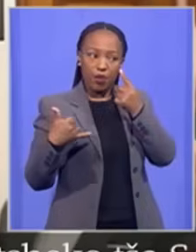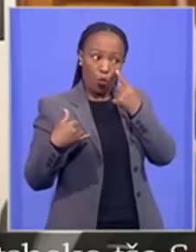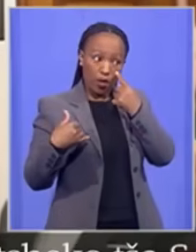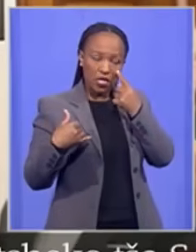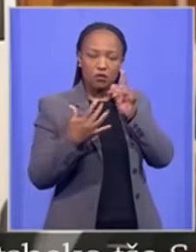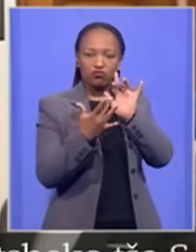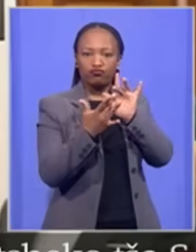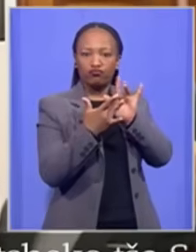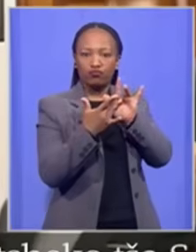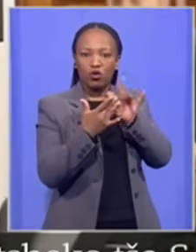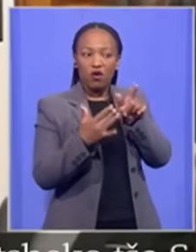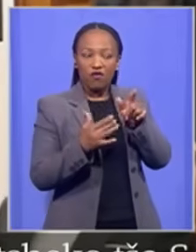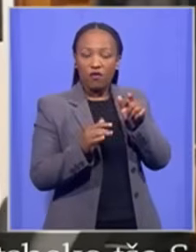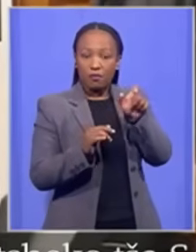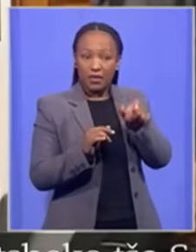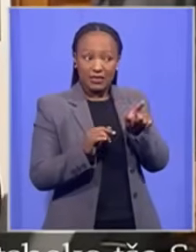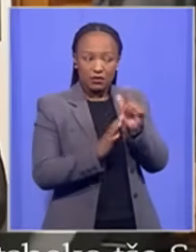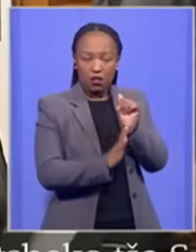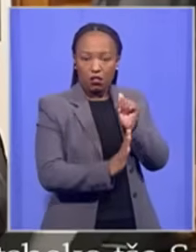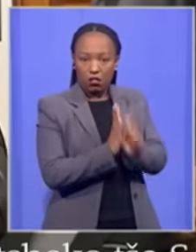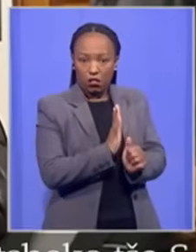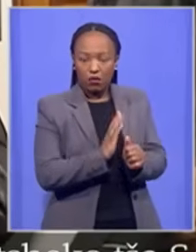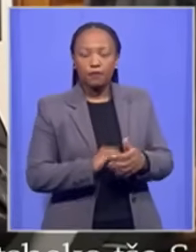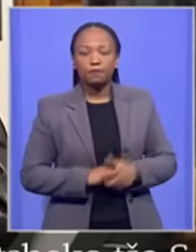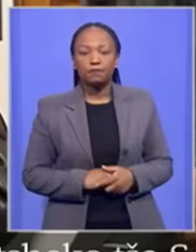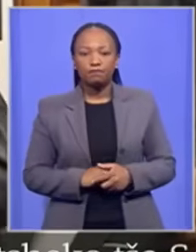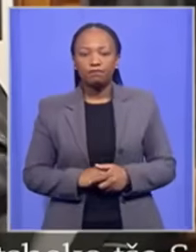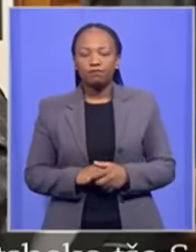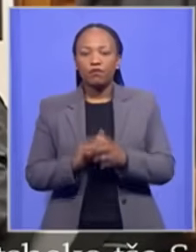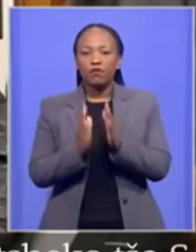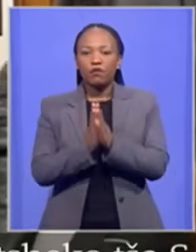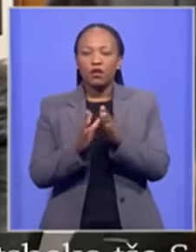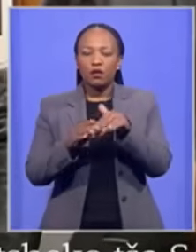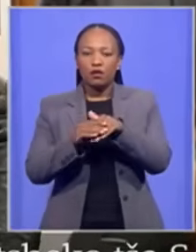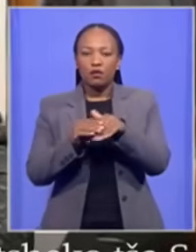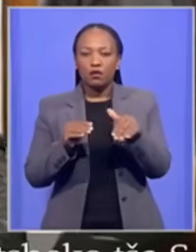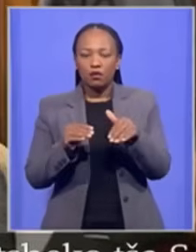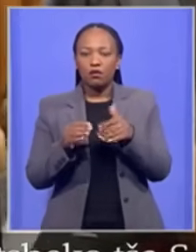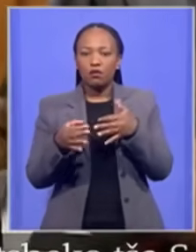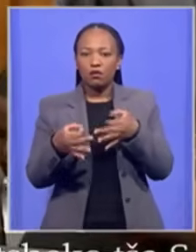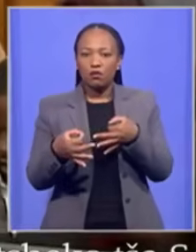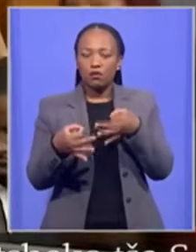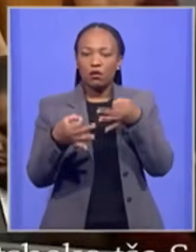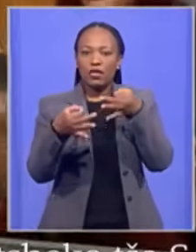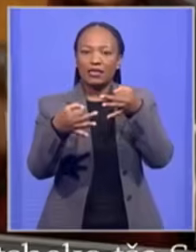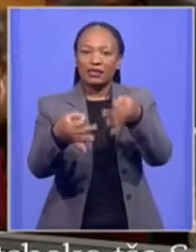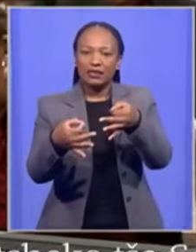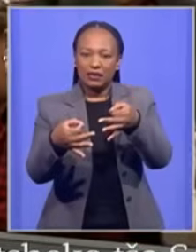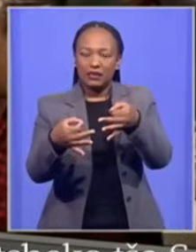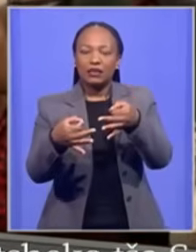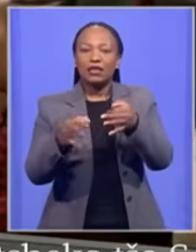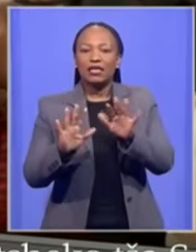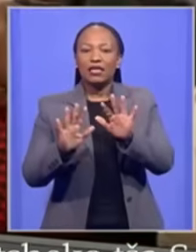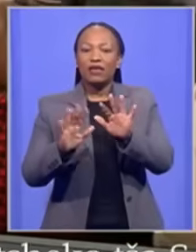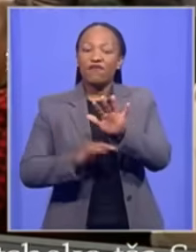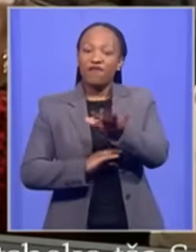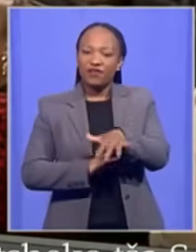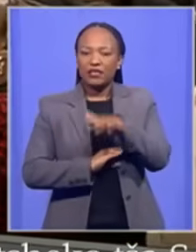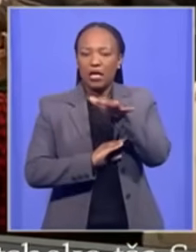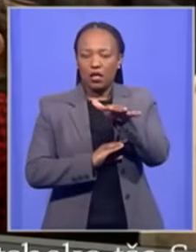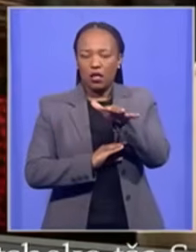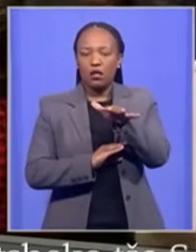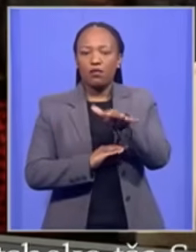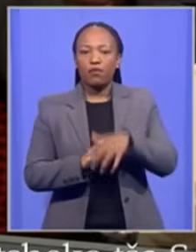ga polao ya DJ Sambodi. Kgopelo ya peili e šuthišeditše go la 15 Phato go fana ka nako go moemedi wa semolao